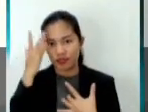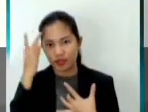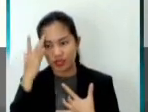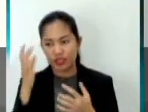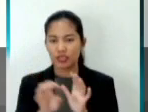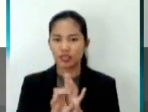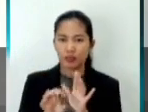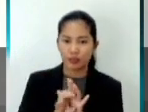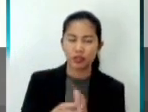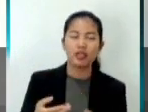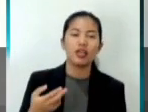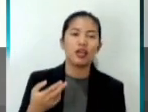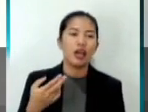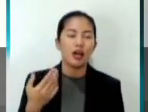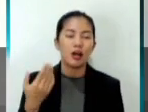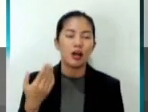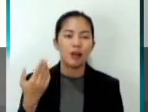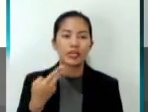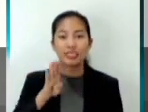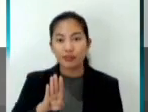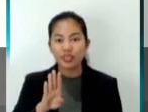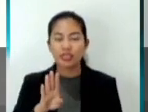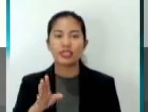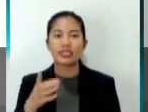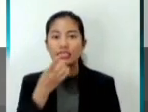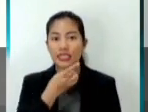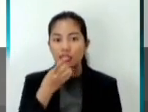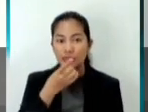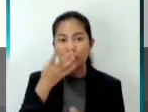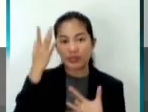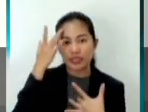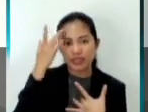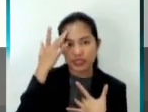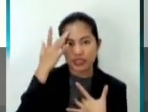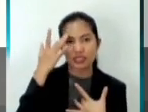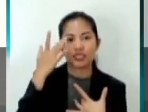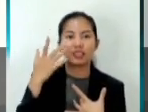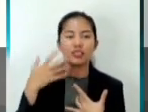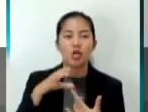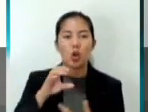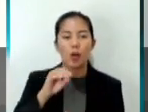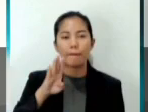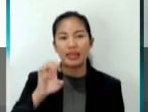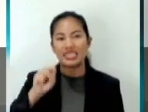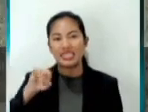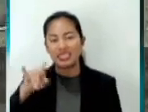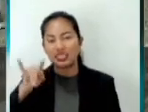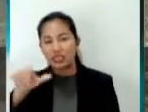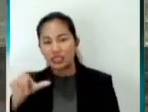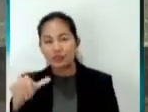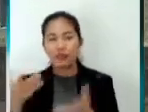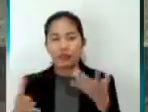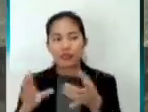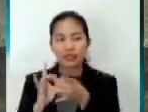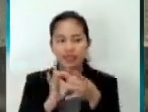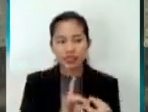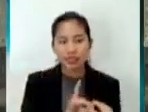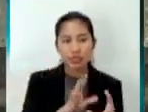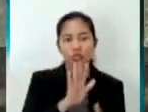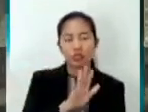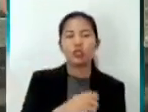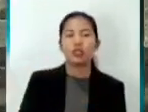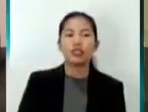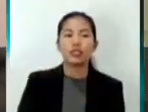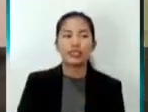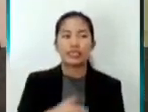mga diabetes, and then yung pong obesity din, maaari din po itong link din sa inyong mga sa inyong severe type of COVID-19.